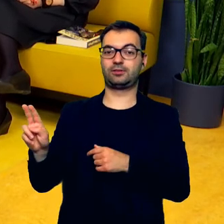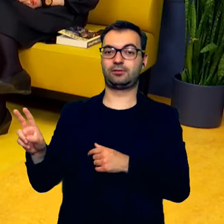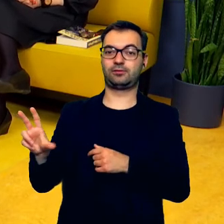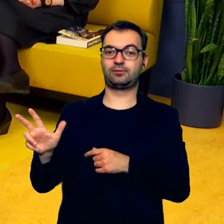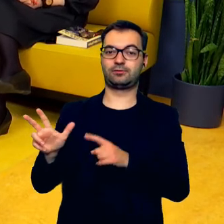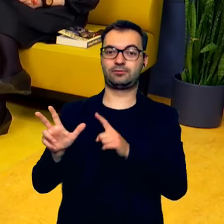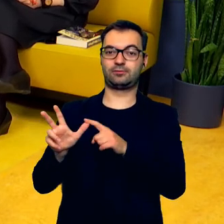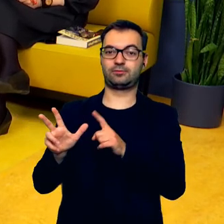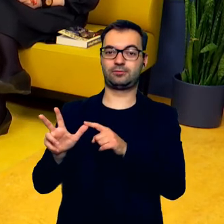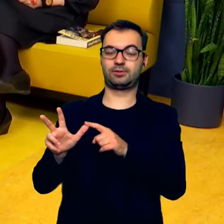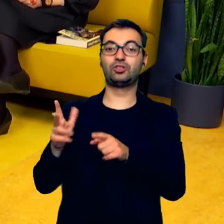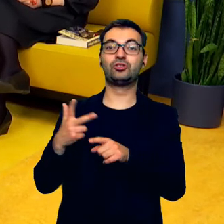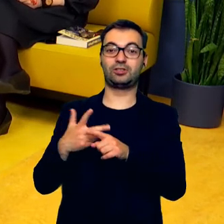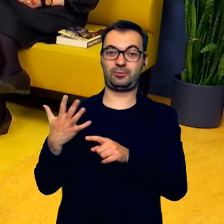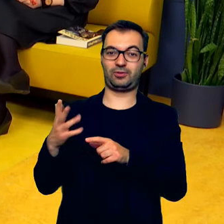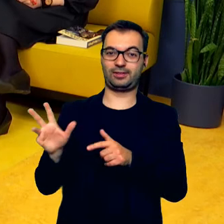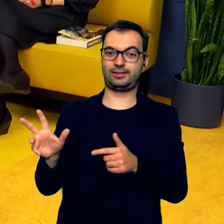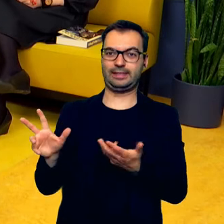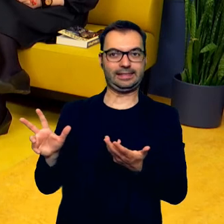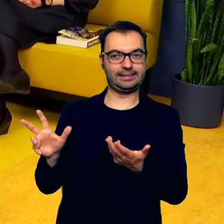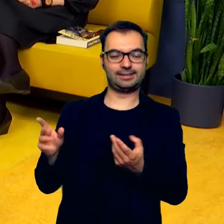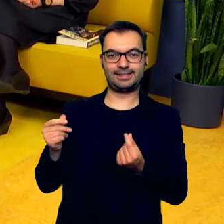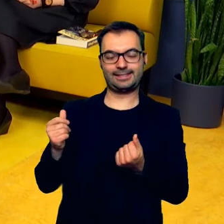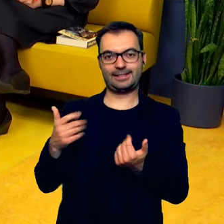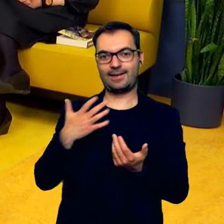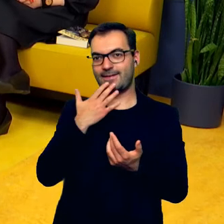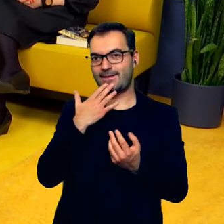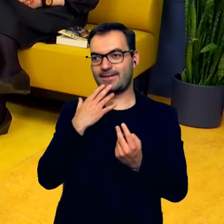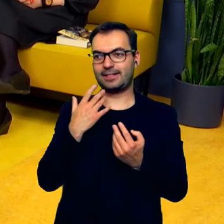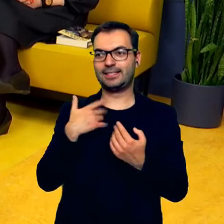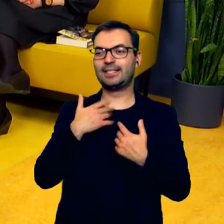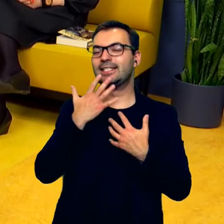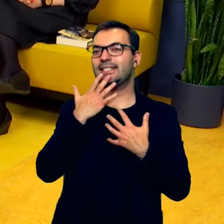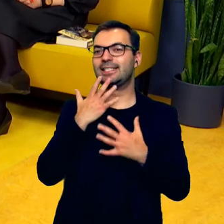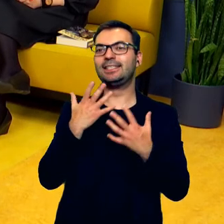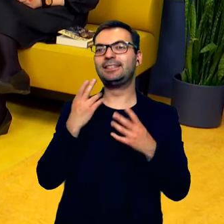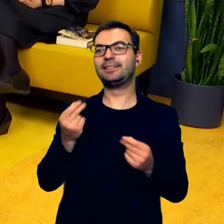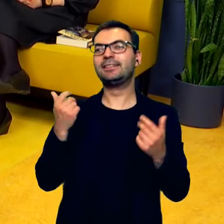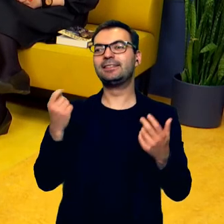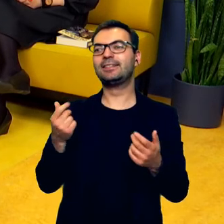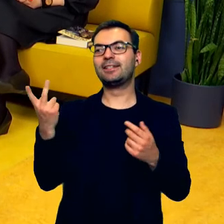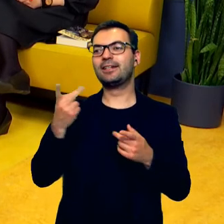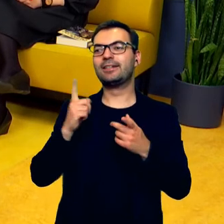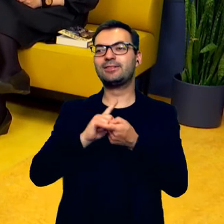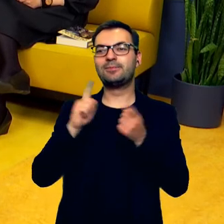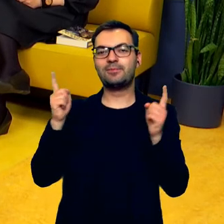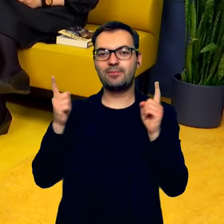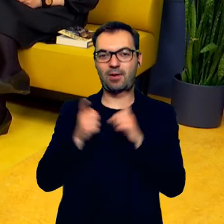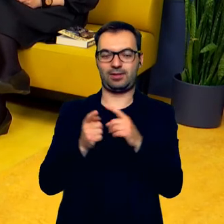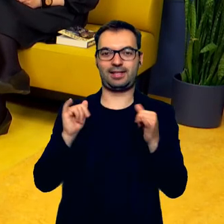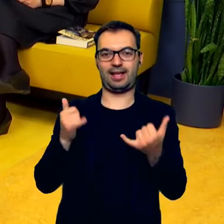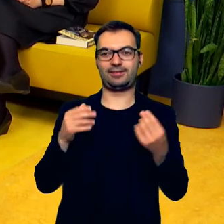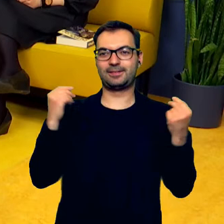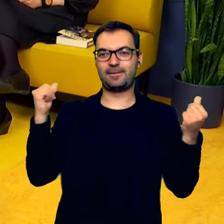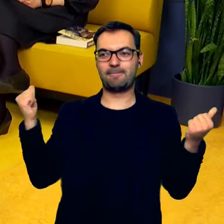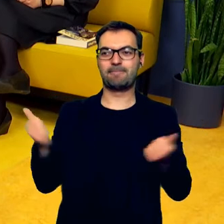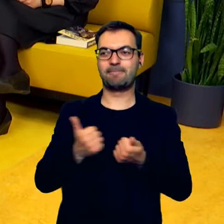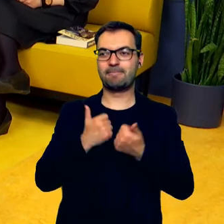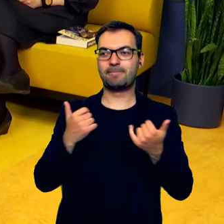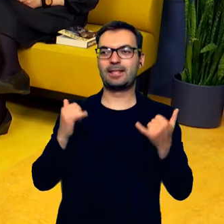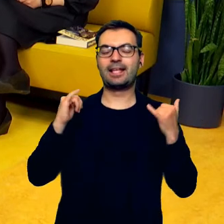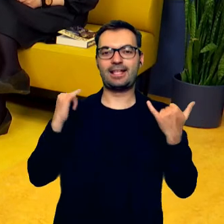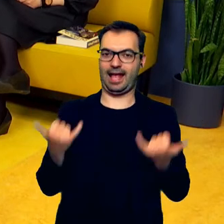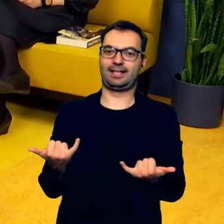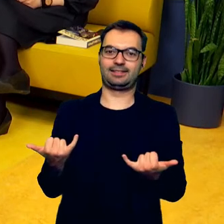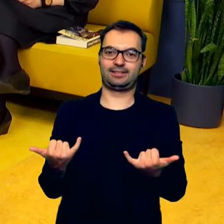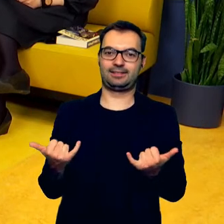roku 35. I aż kusiło się, pragnąłem tych panów zetknąć ze sobą.